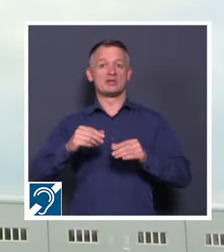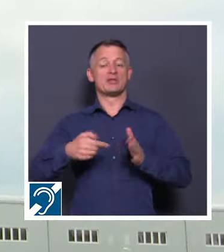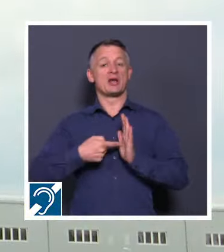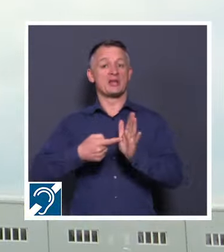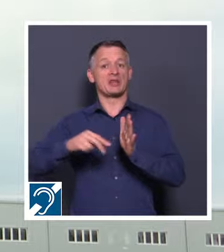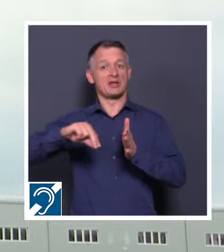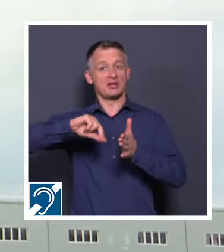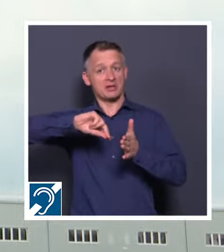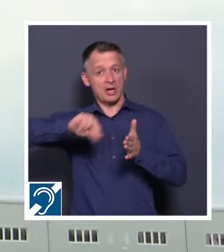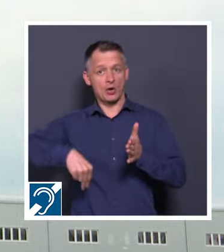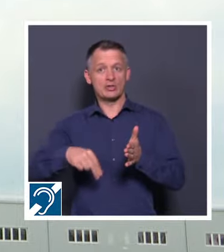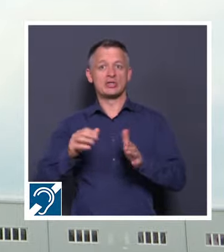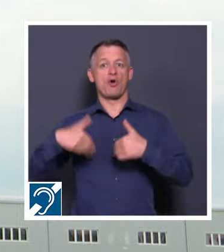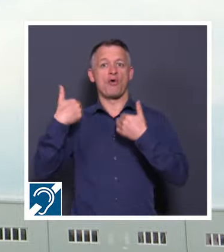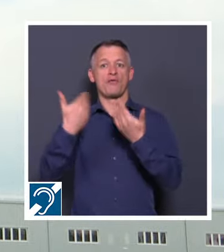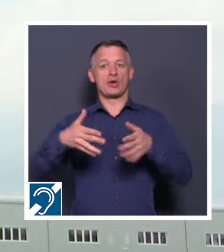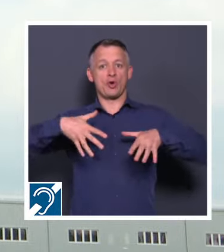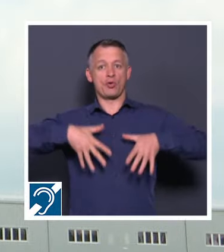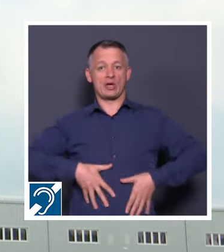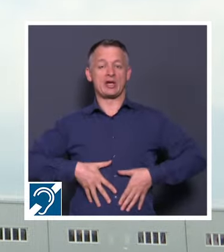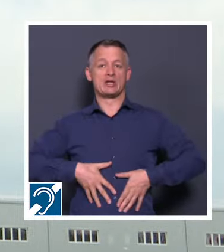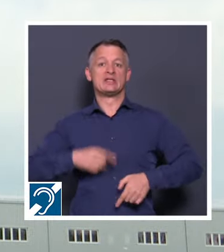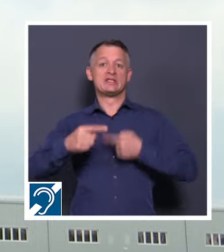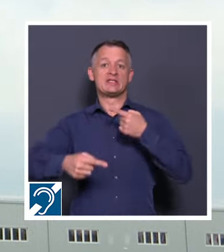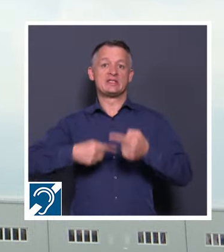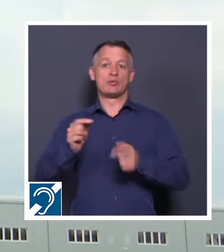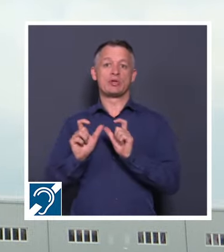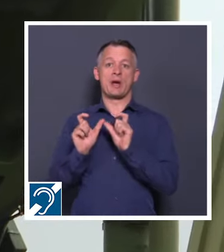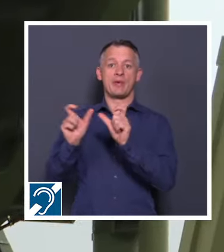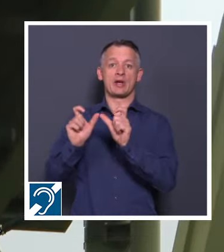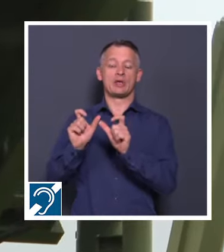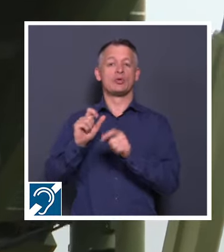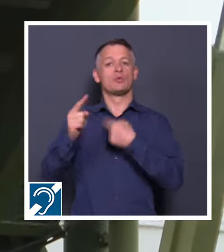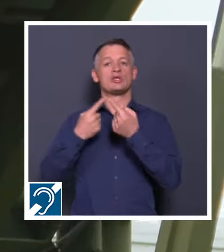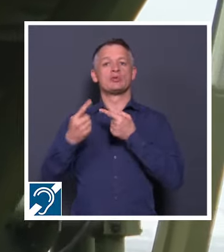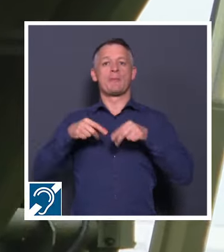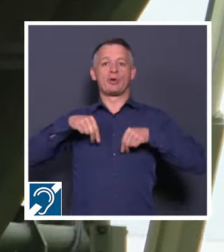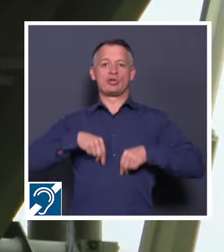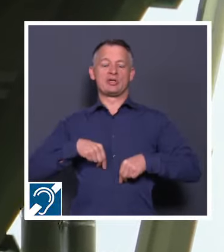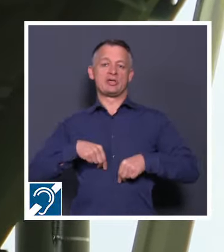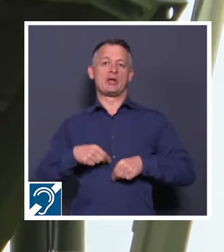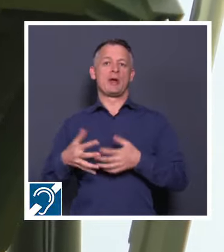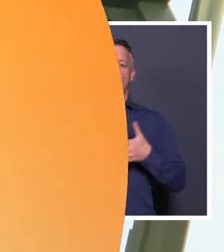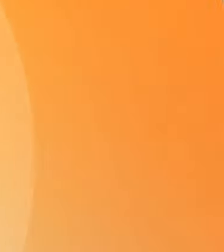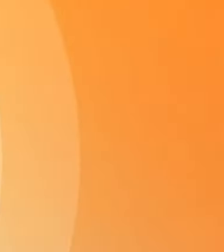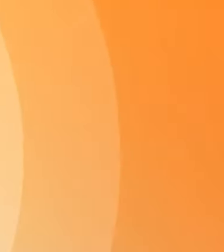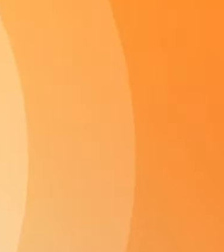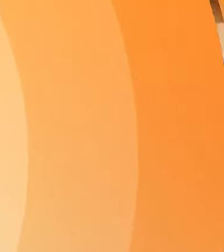ofere Ucrainei sistemul de apărare după discuția de la Washington cu Joe Biden.